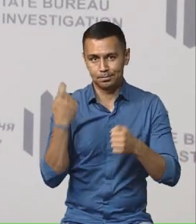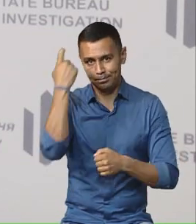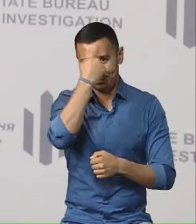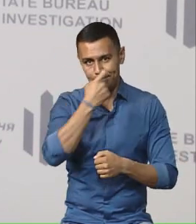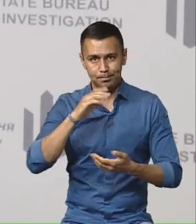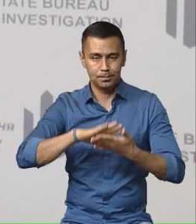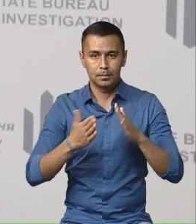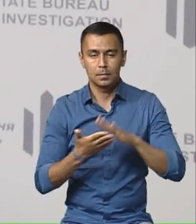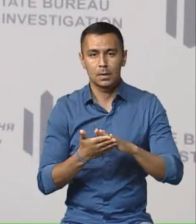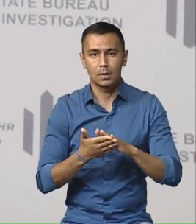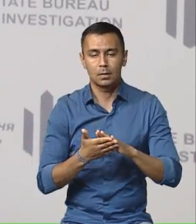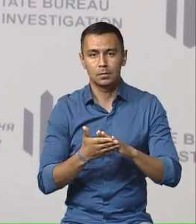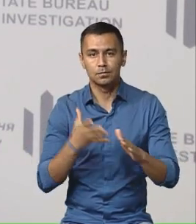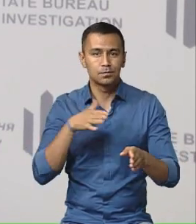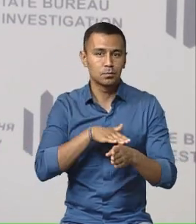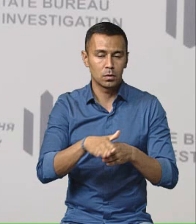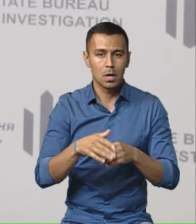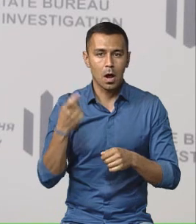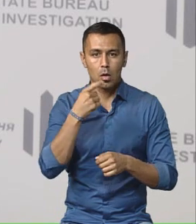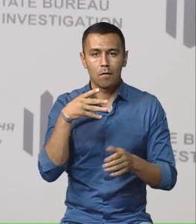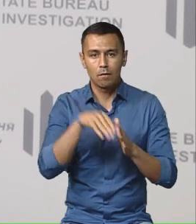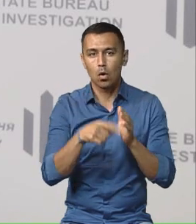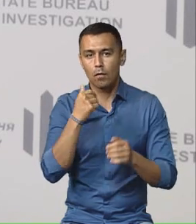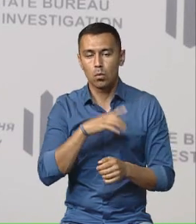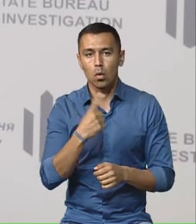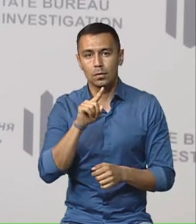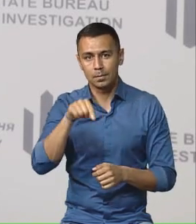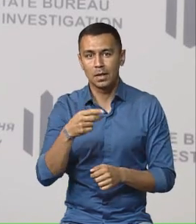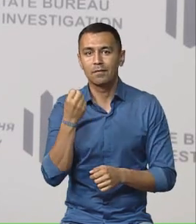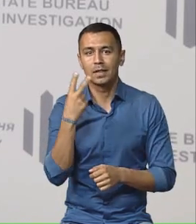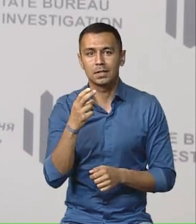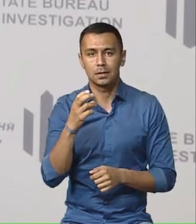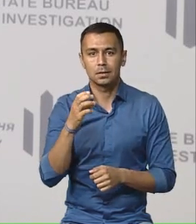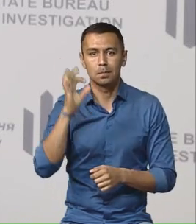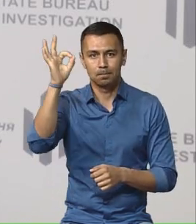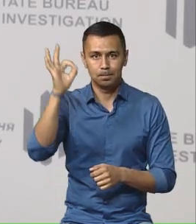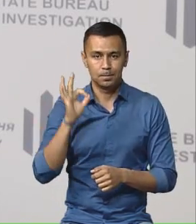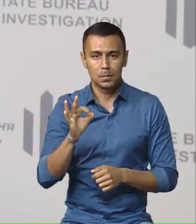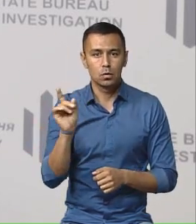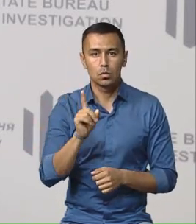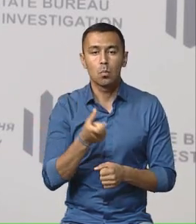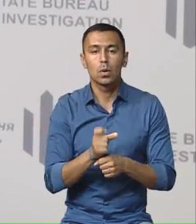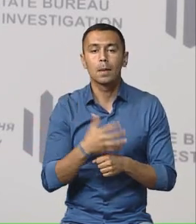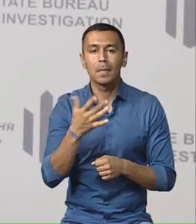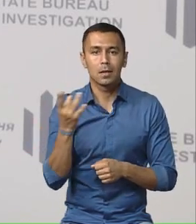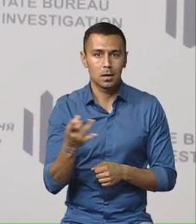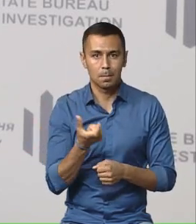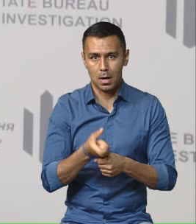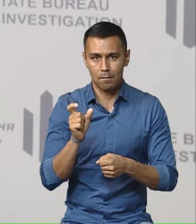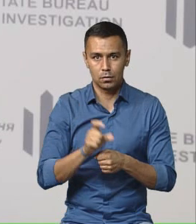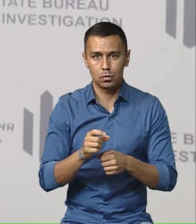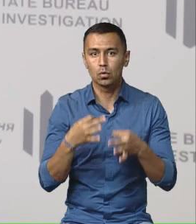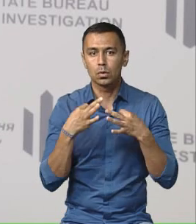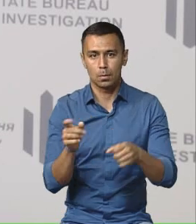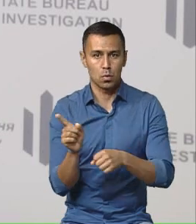сп'яніння. Концентрація алкоголю в крові становила 1,12 проміле, що в понад 5 разів перевищує